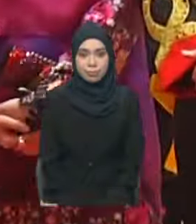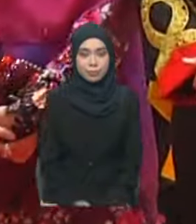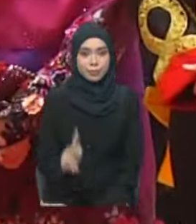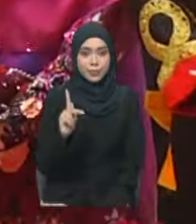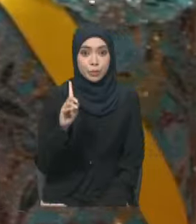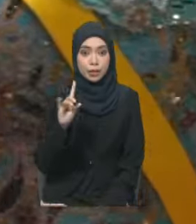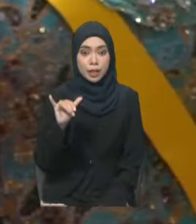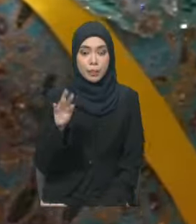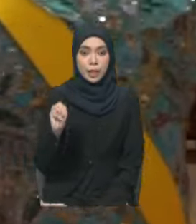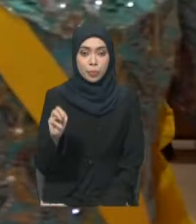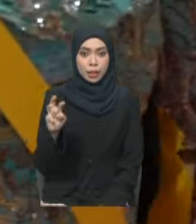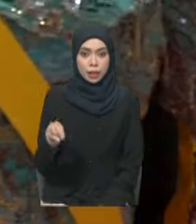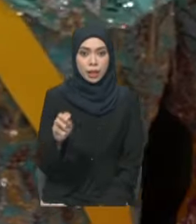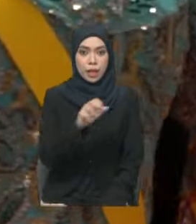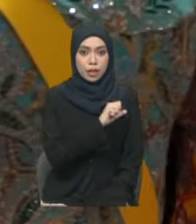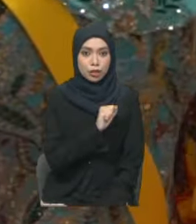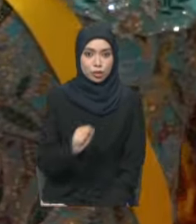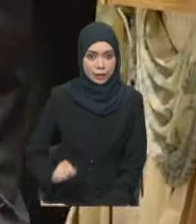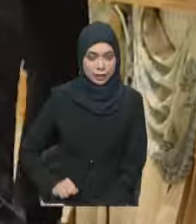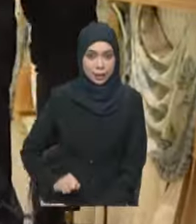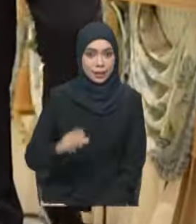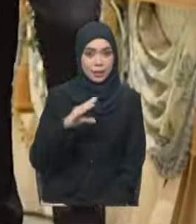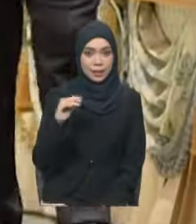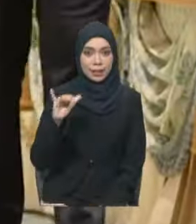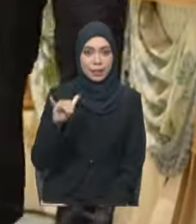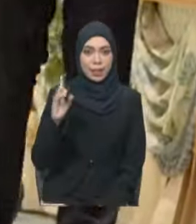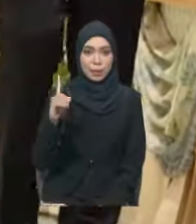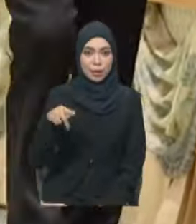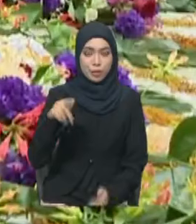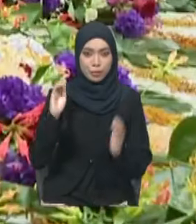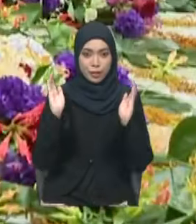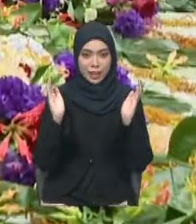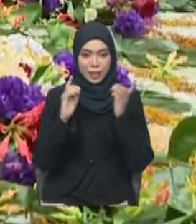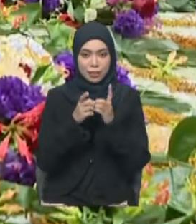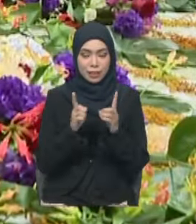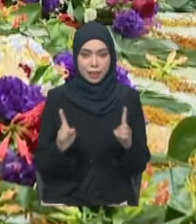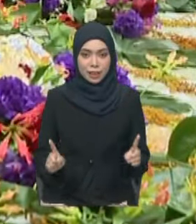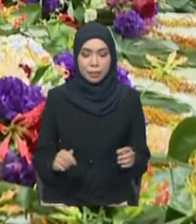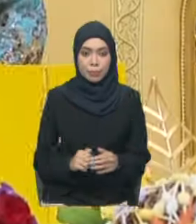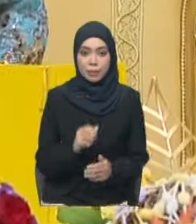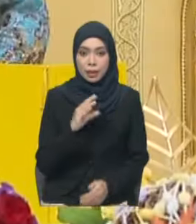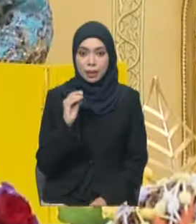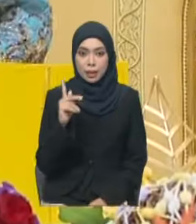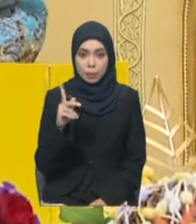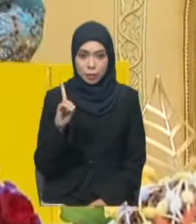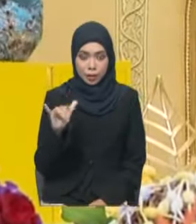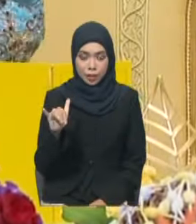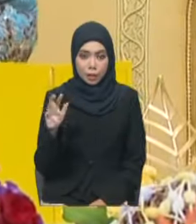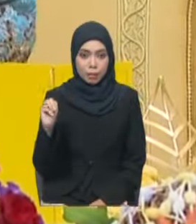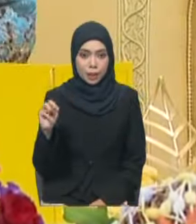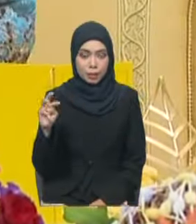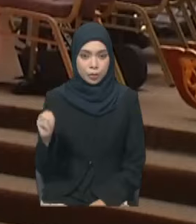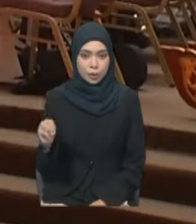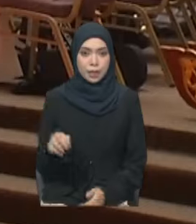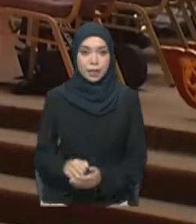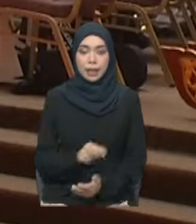Kebawah duli Yang Maha Mulia Paduka Seri Baginda Sultan dan Yang di-Pertua Negara Brunei Darussalam dan Kebawah duli Yang Maha Mulia Paduka